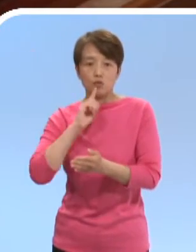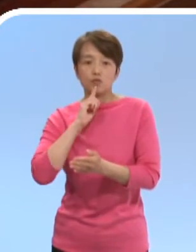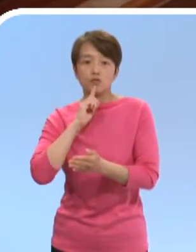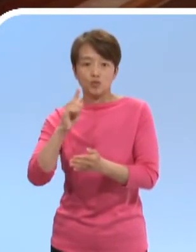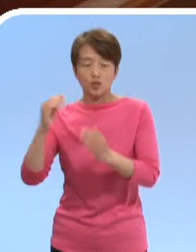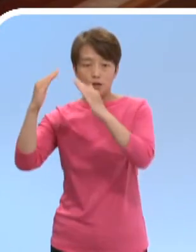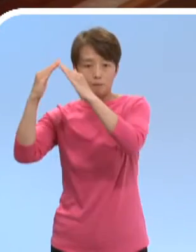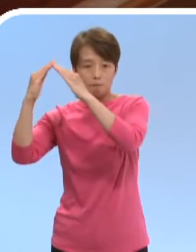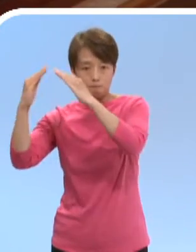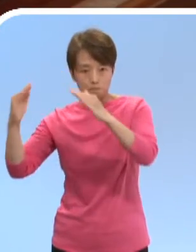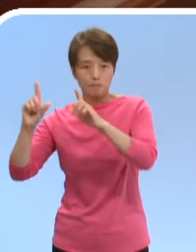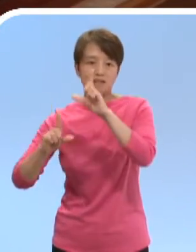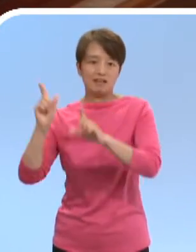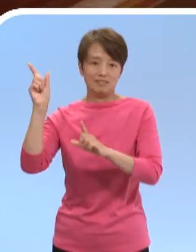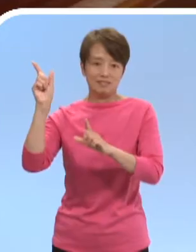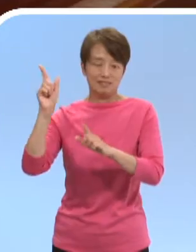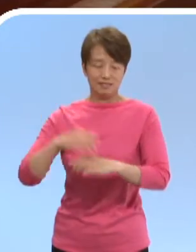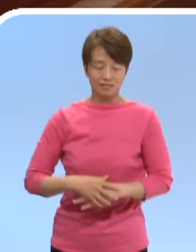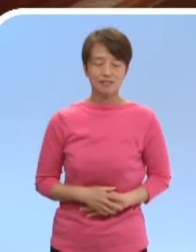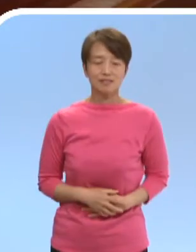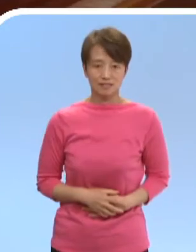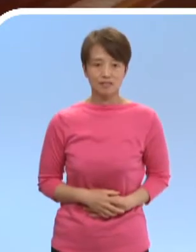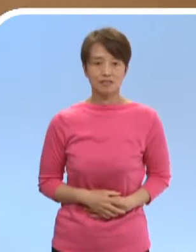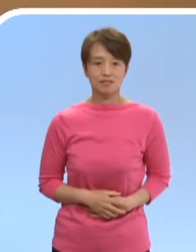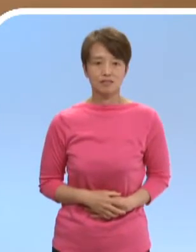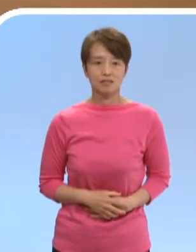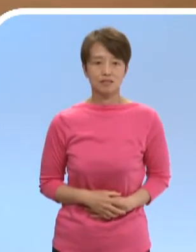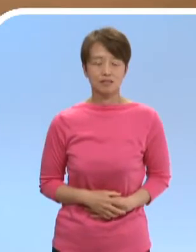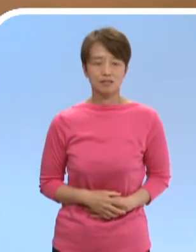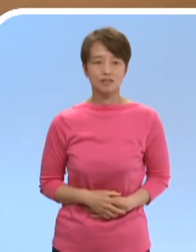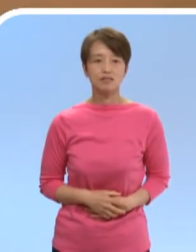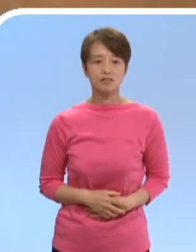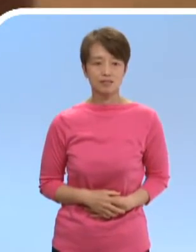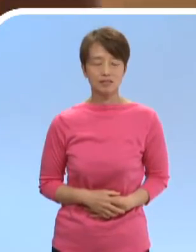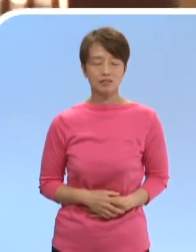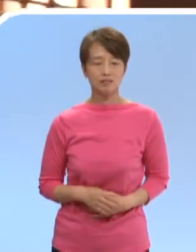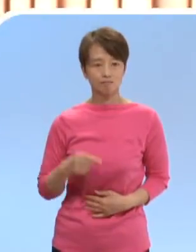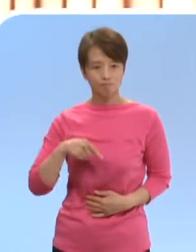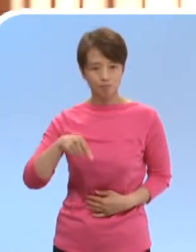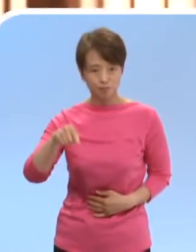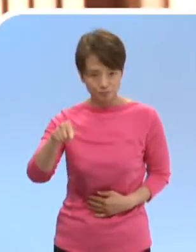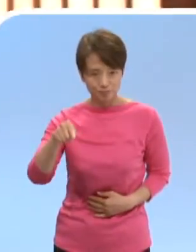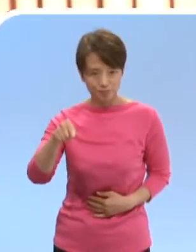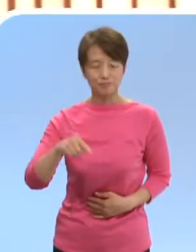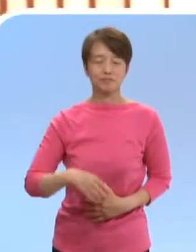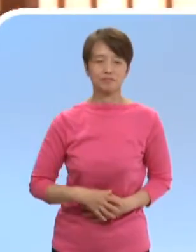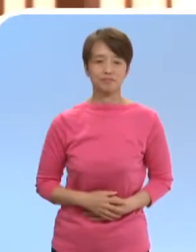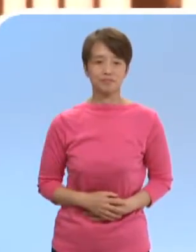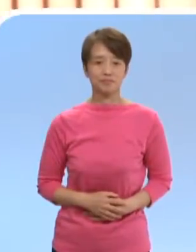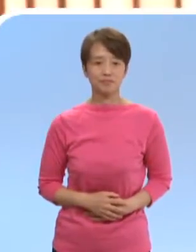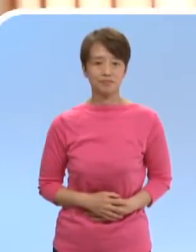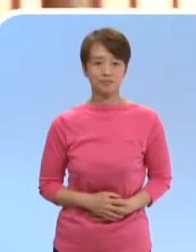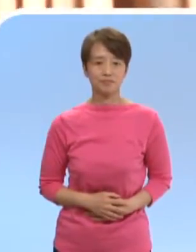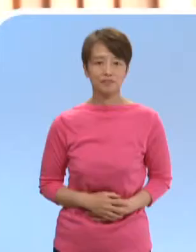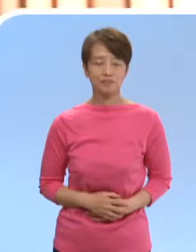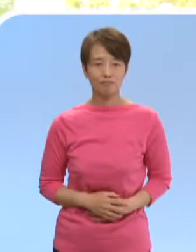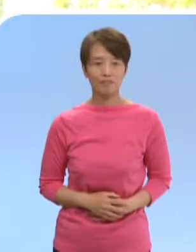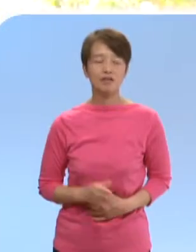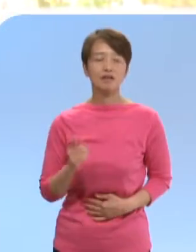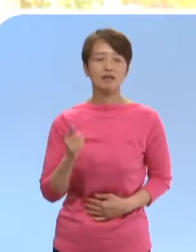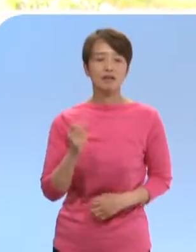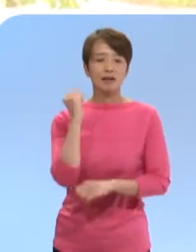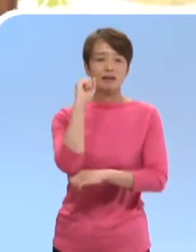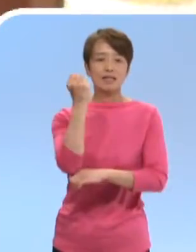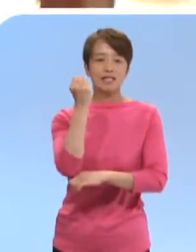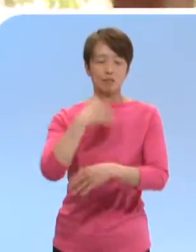ような、 でちょっとこう山形になってるような ね、 そうですね、はい、 さらに奥へ進んでいくと、 こ